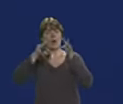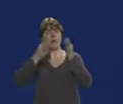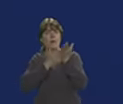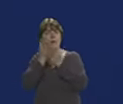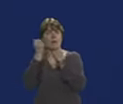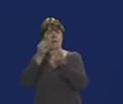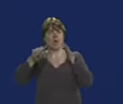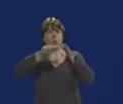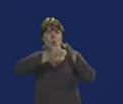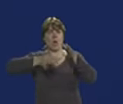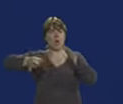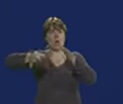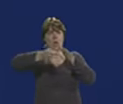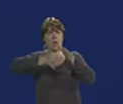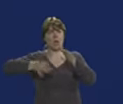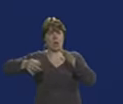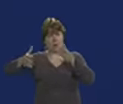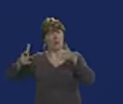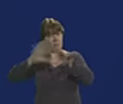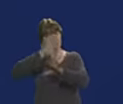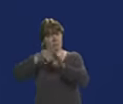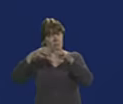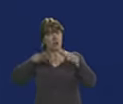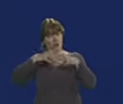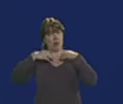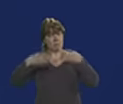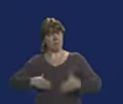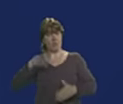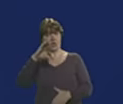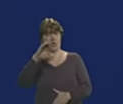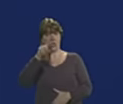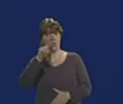française, y compris membres de la CGT, qui